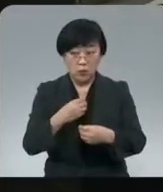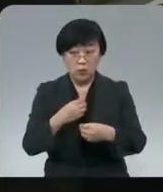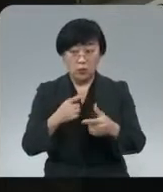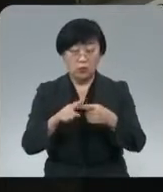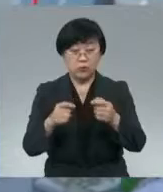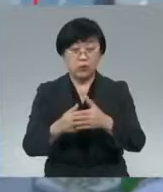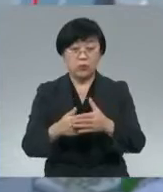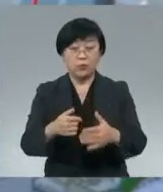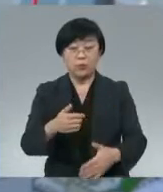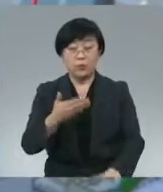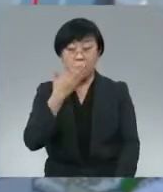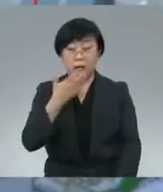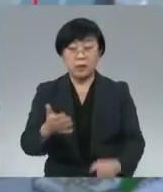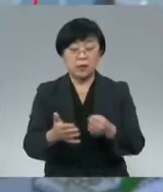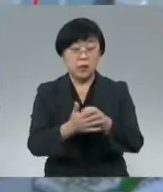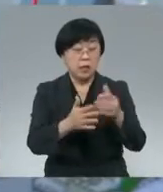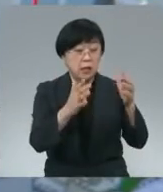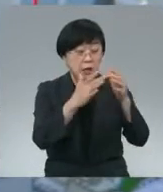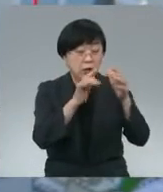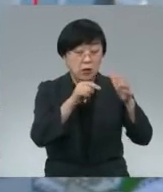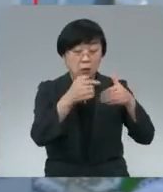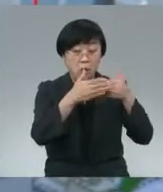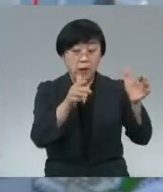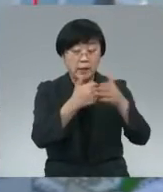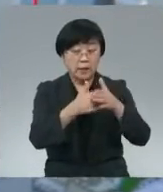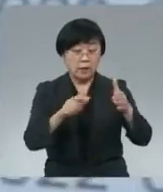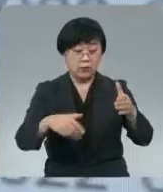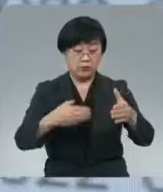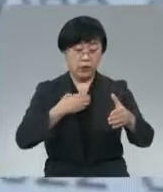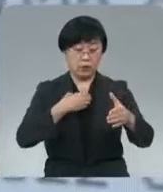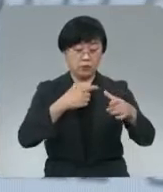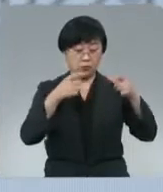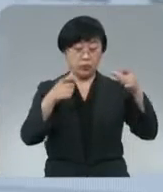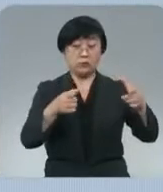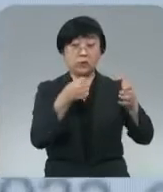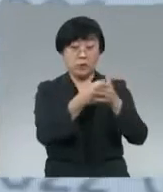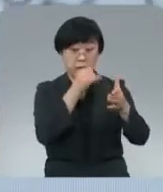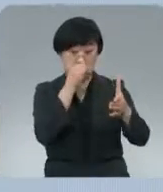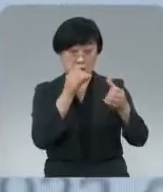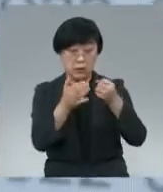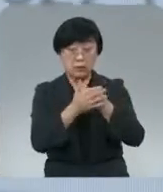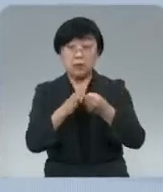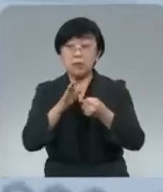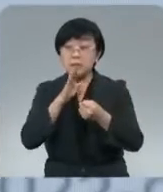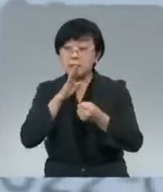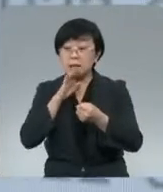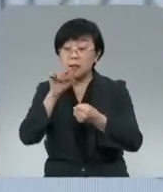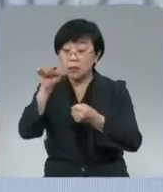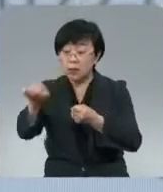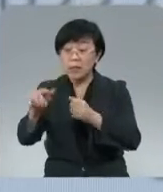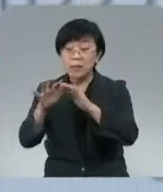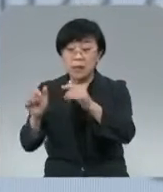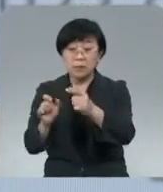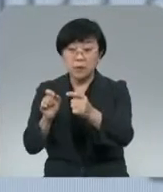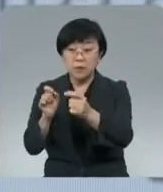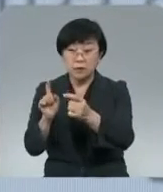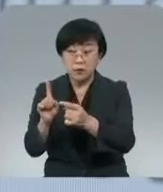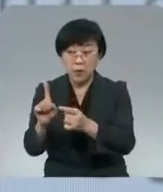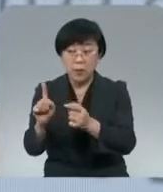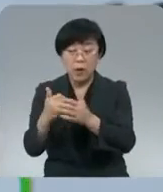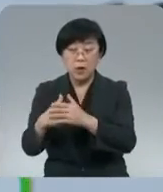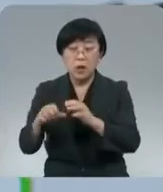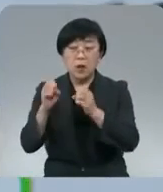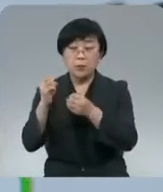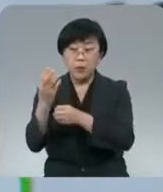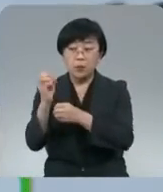serta dapat mengurangi masalah melalui analisis data secara Real Time khususnya teknologi itu bermanfaat untuk meningkatkan tingkat